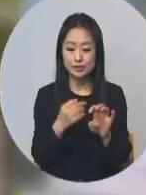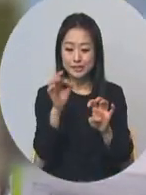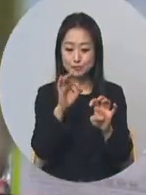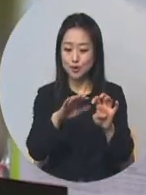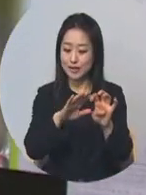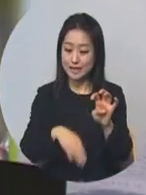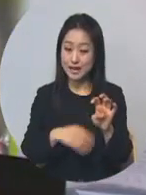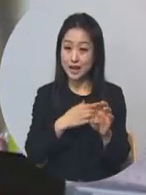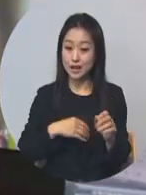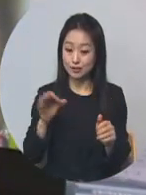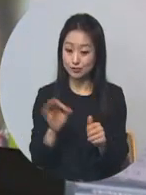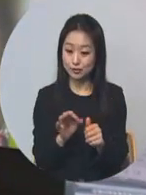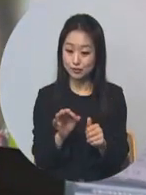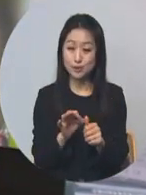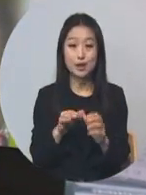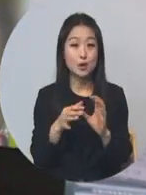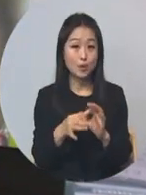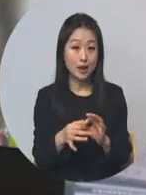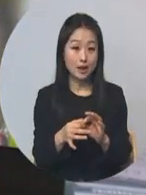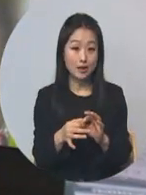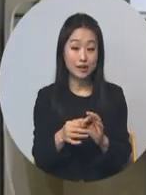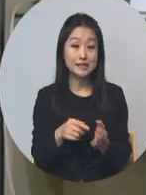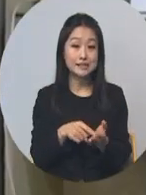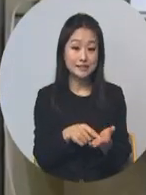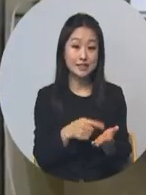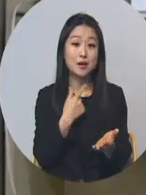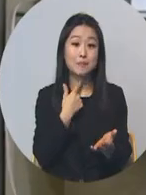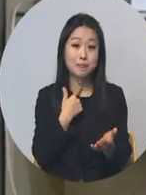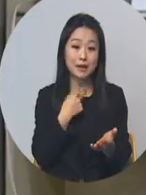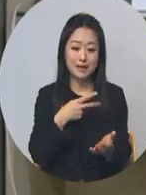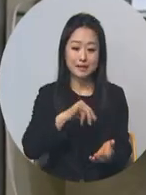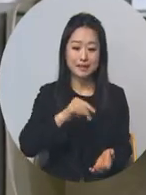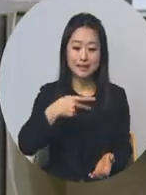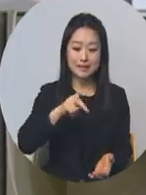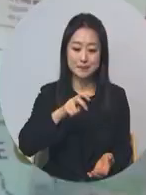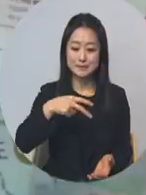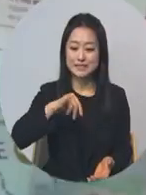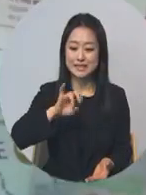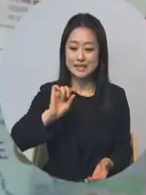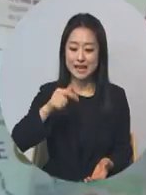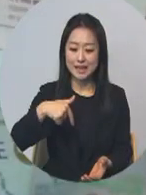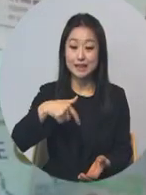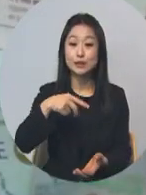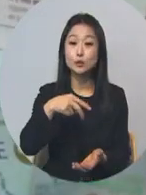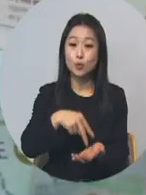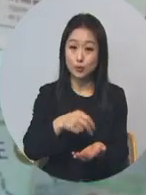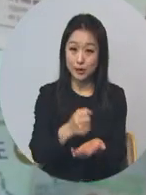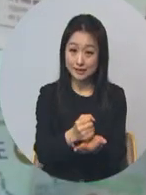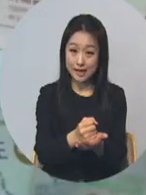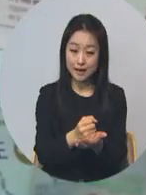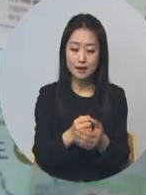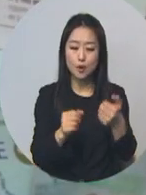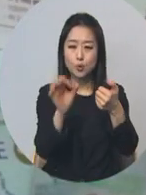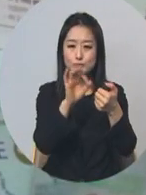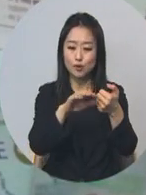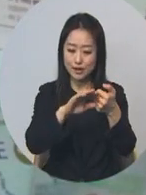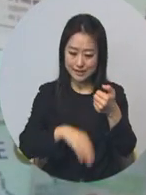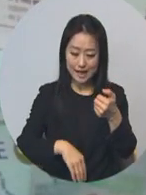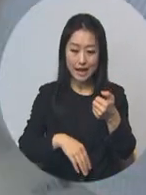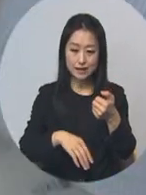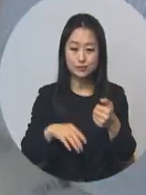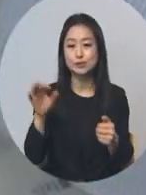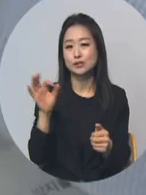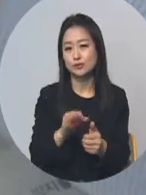기초생활 보장제도 수급 가구를 대상으로 신청을 받던 디딤씨앗 통장은 50 % 이하 가구까지 지원대상이